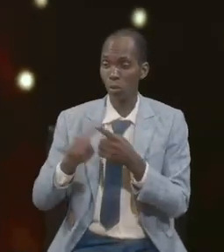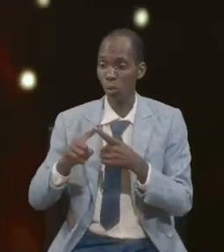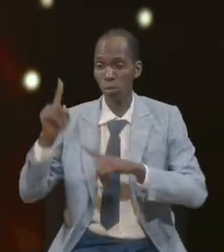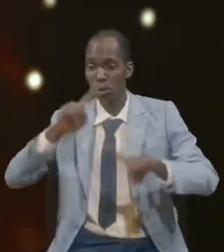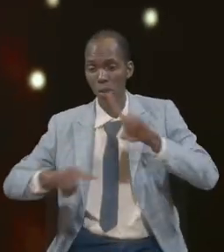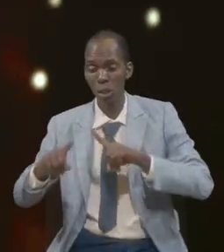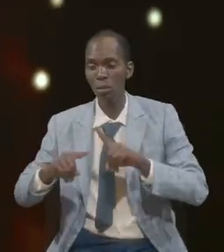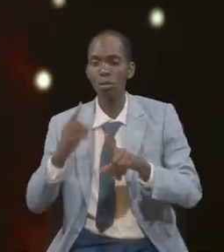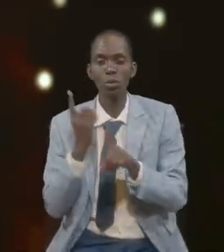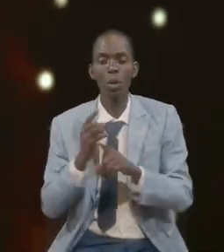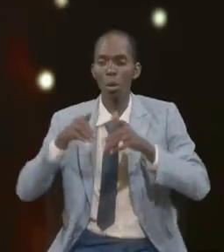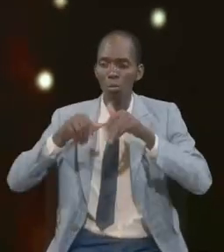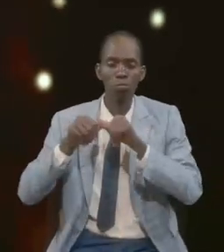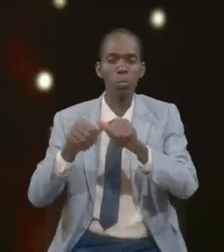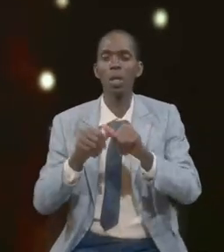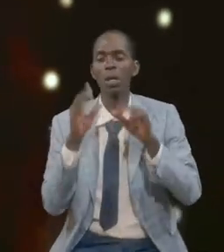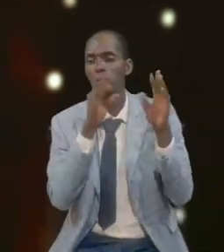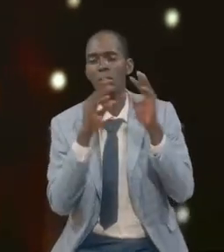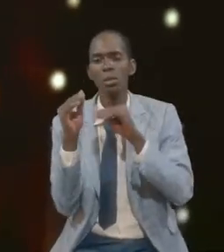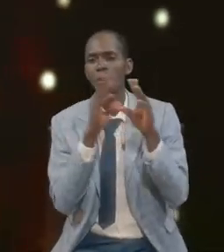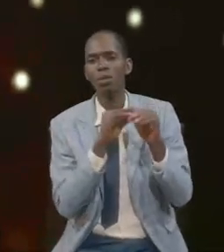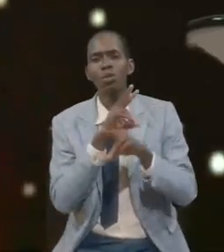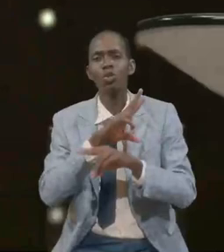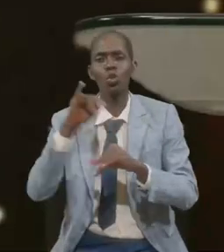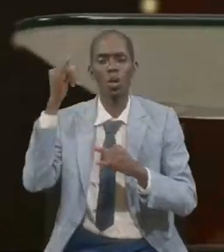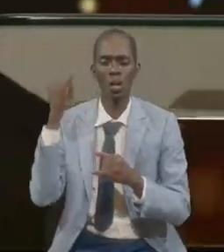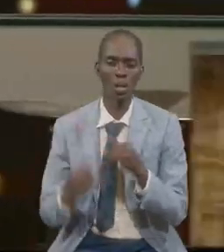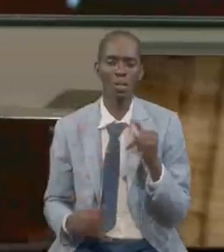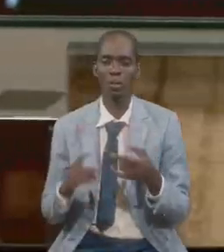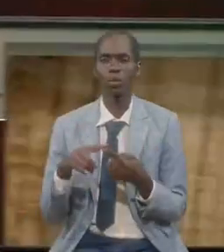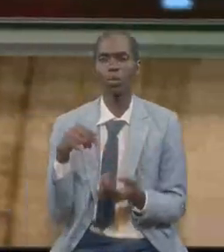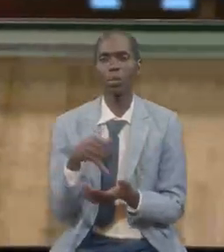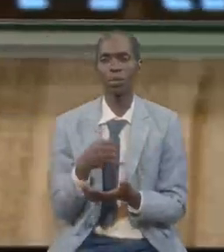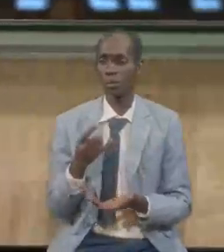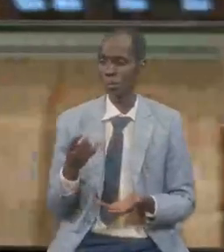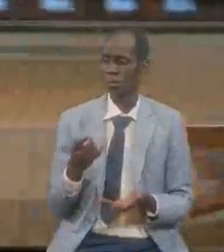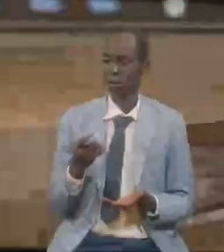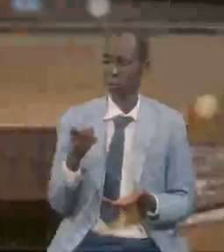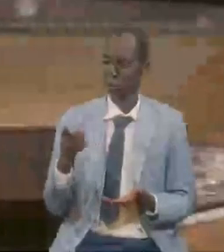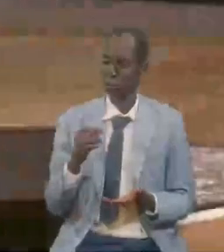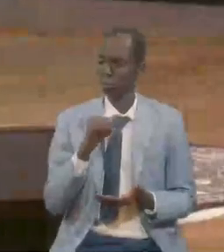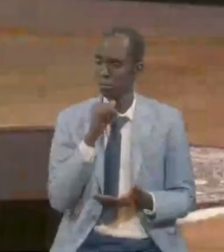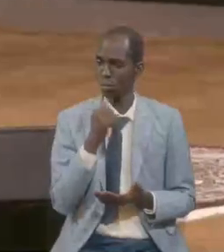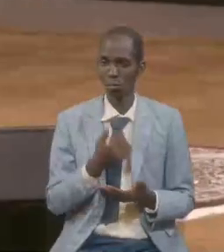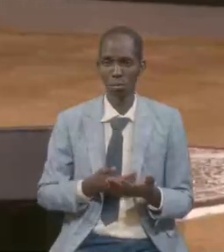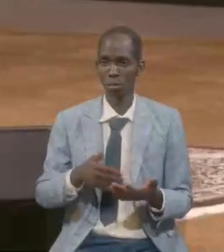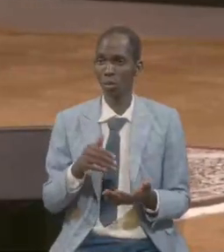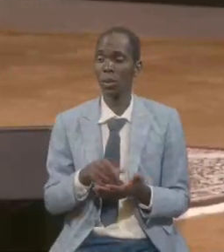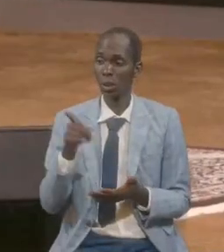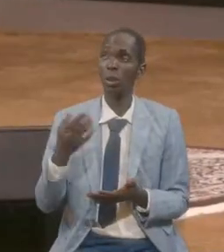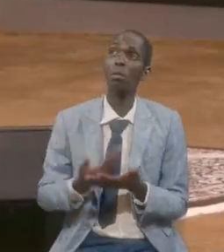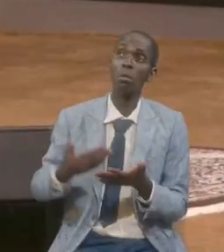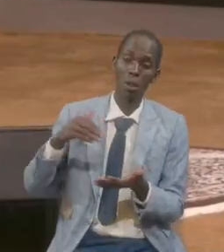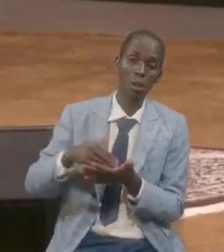à écumer toutes ces choses-là, il n'y a pas de fin à cela. Il n'est pas né de nouveau, il était né de